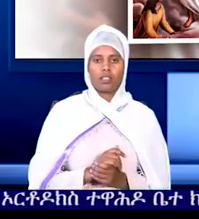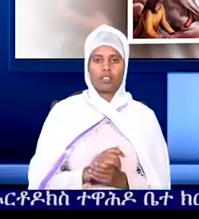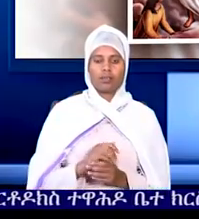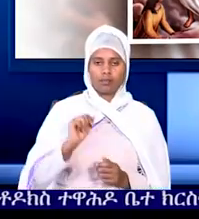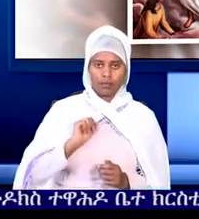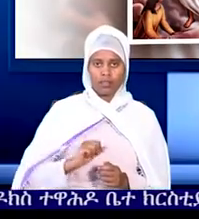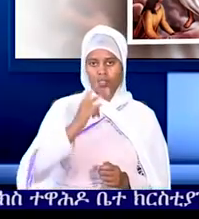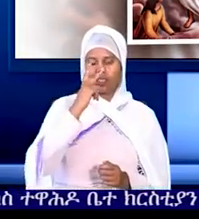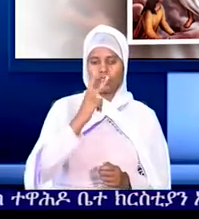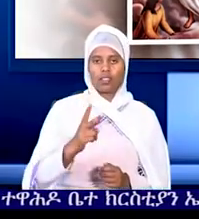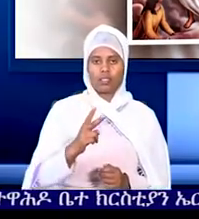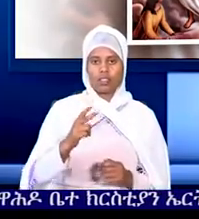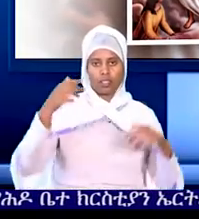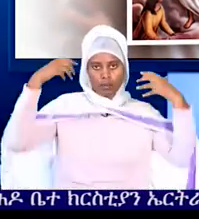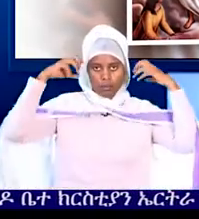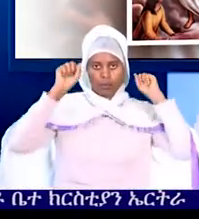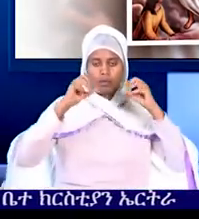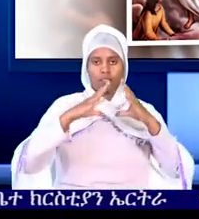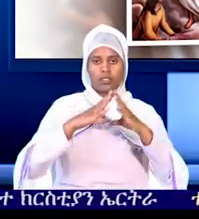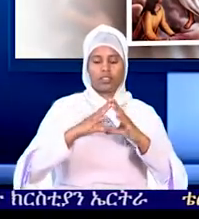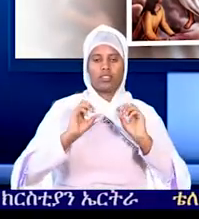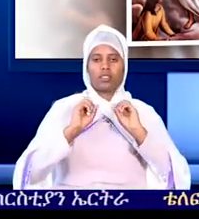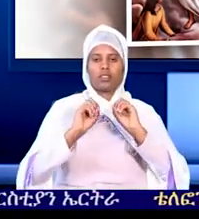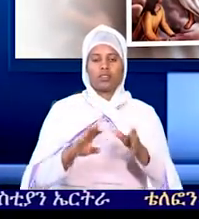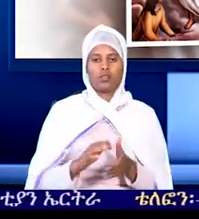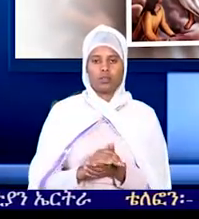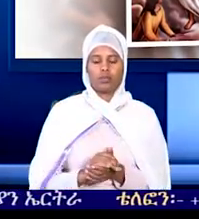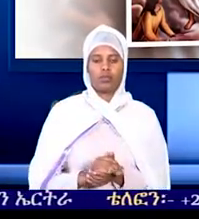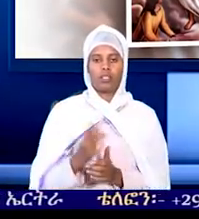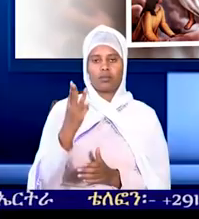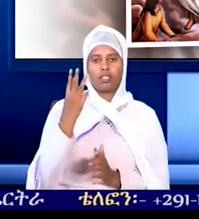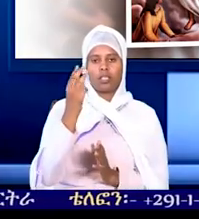بعلق ذي أظهر والد تحت النهر إنا ناب قبصة تسد